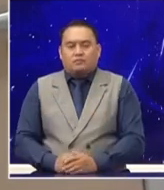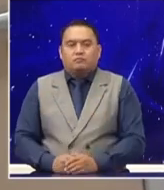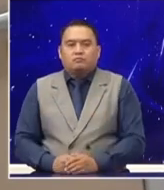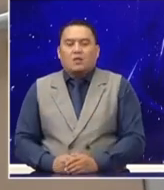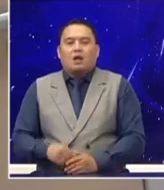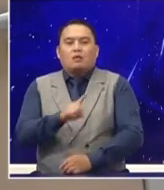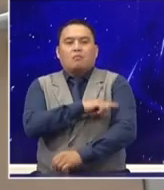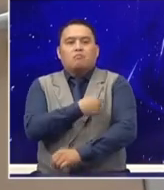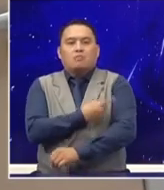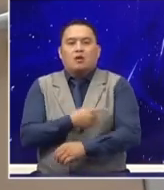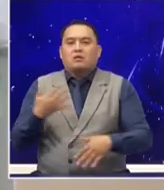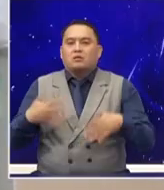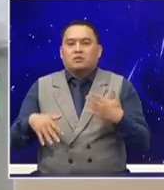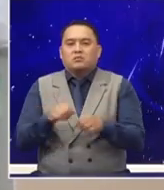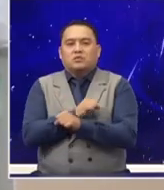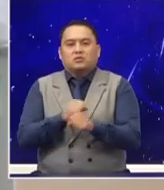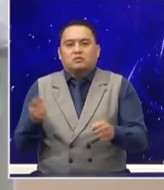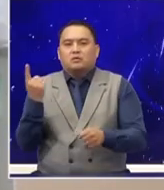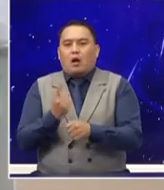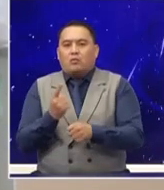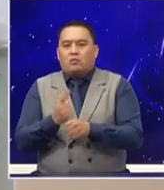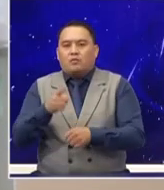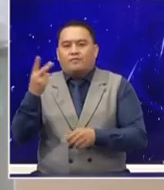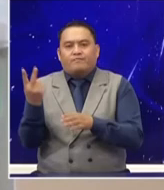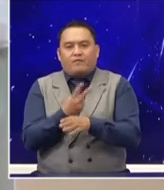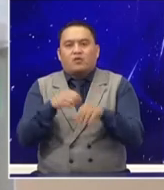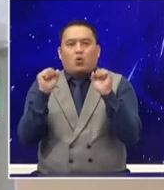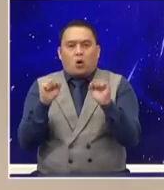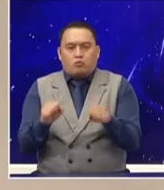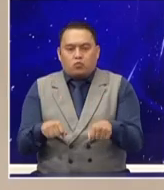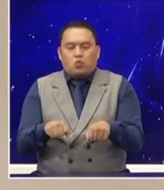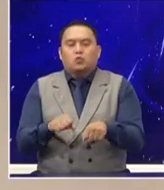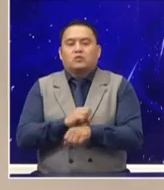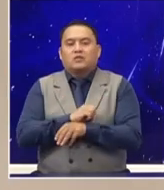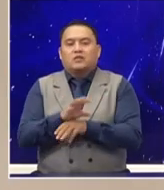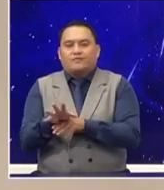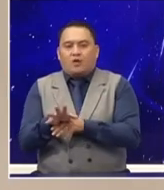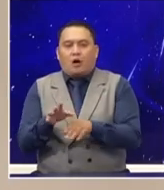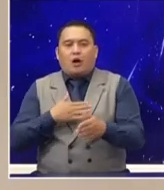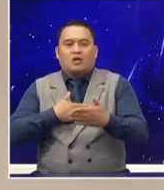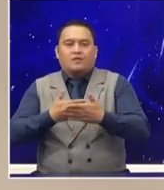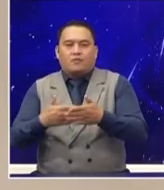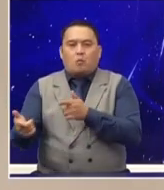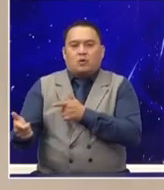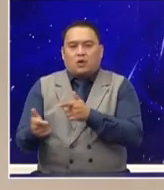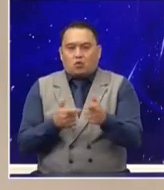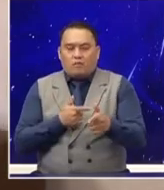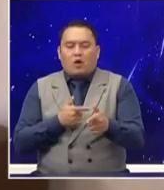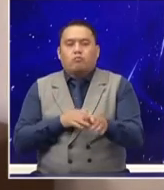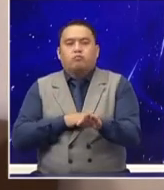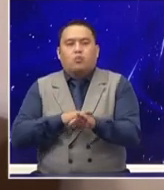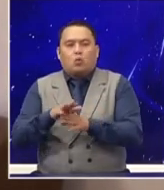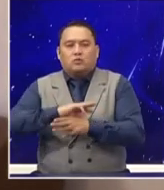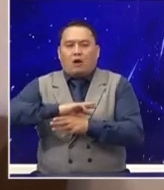повода врачам больницы расслабляться. Неутешительны прогнозы экспертов. Поэтому они ведут активную подготовку. Больница